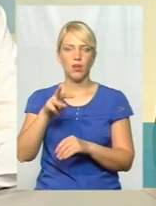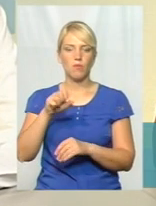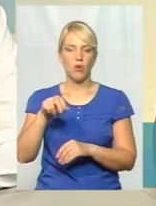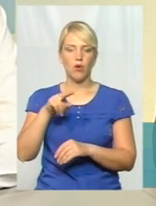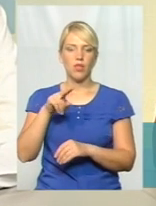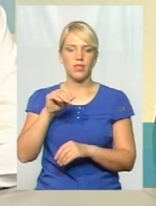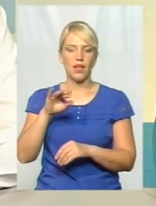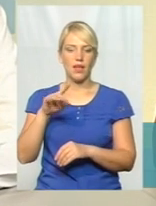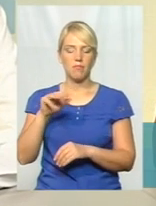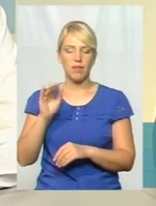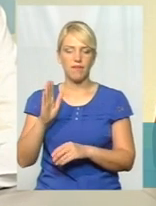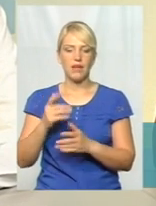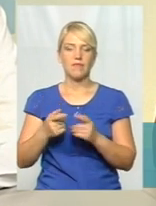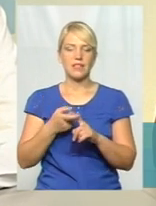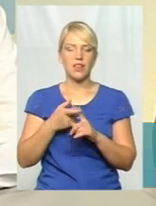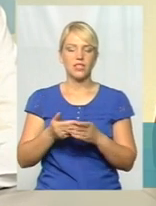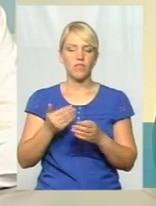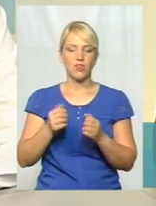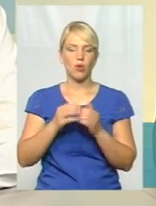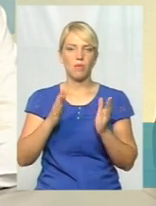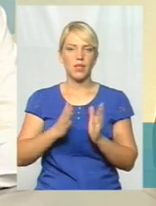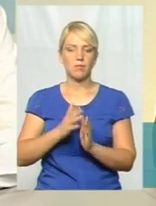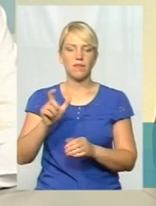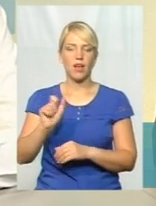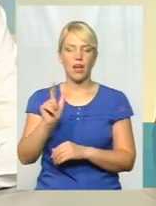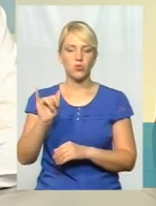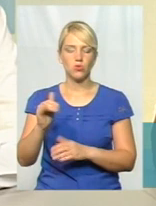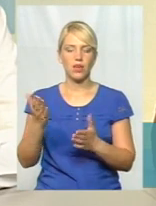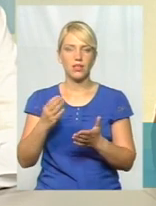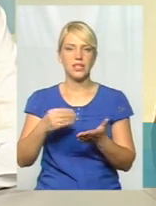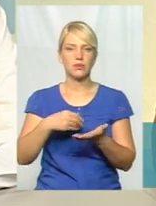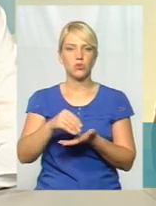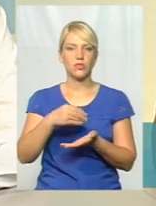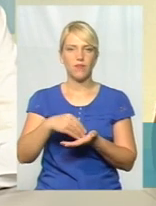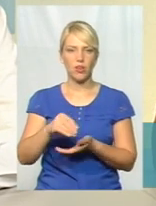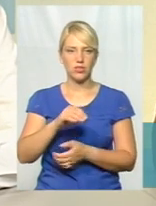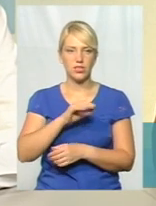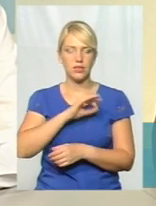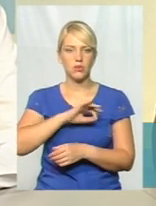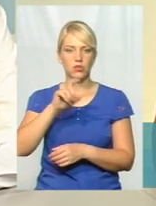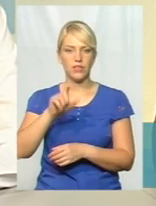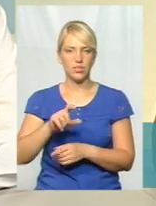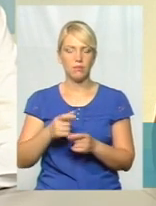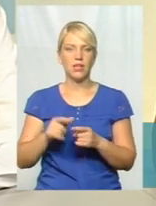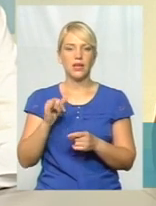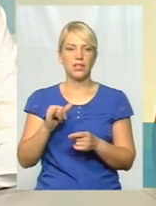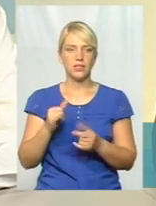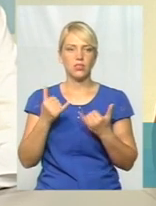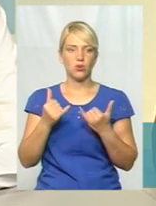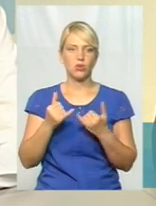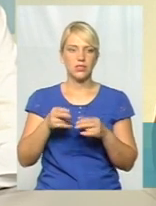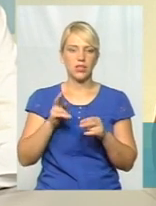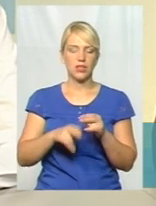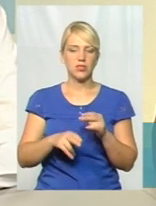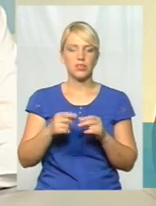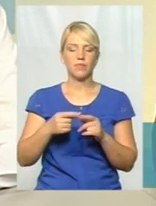об'єму газу, який споживається споживачем. І от сьогодні, ну, вірніше, 28 травня завершився термін